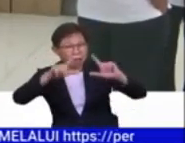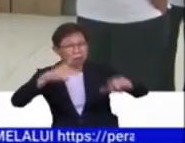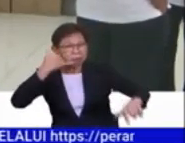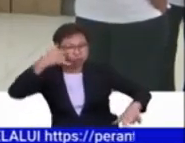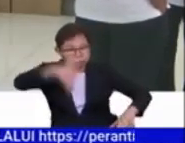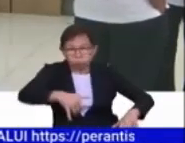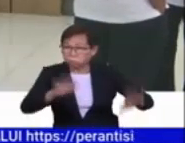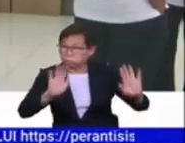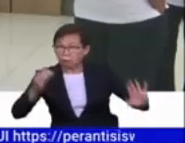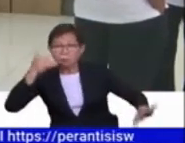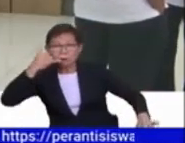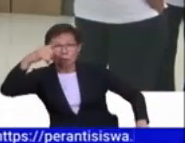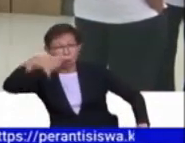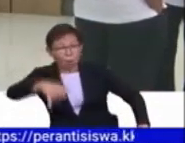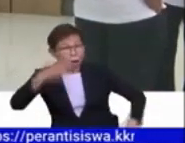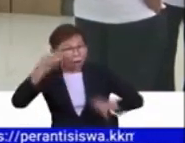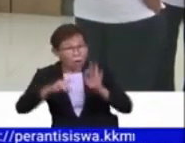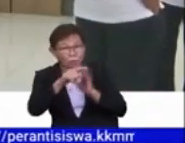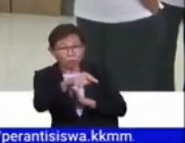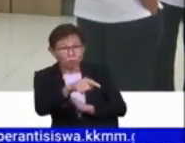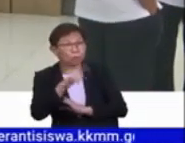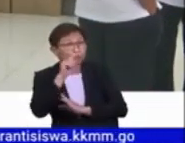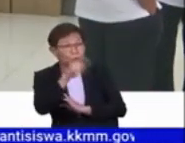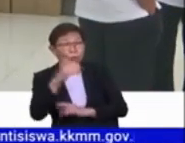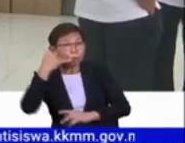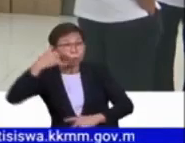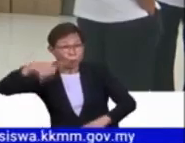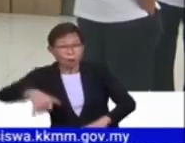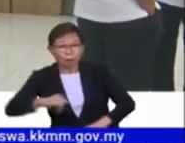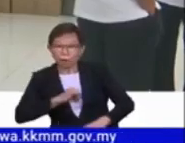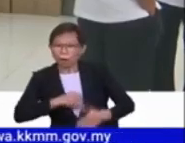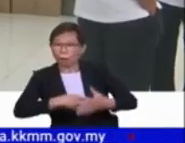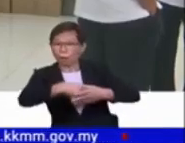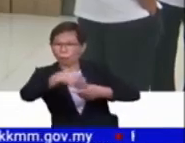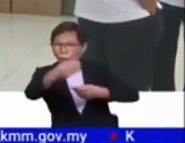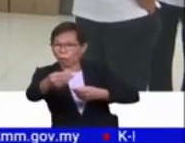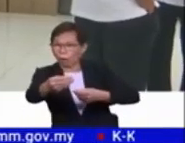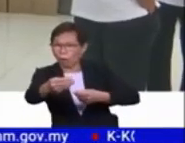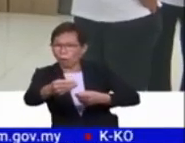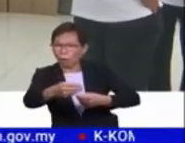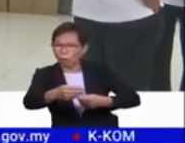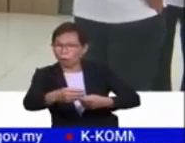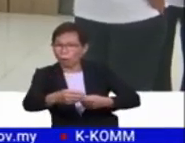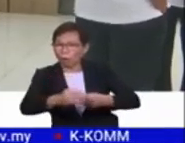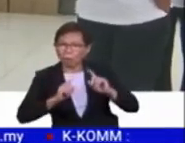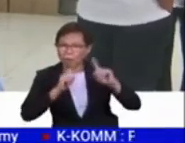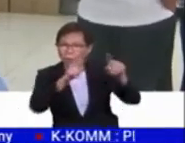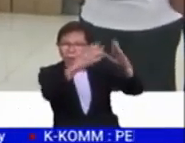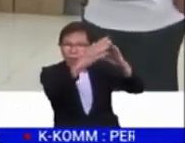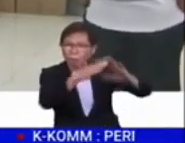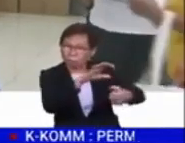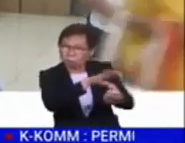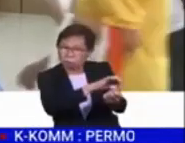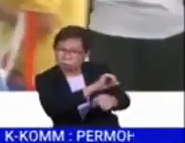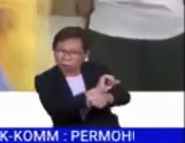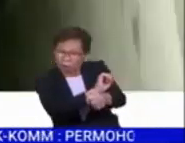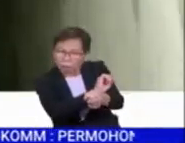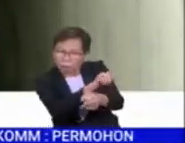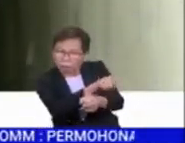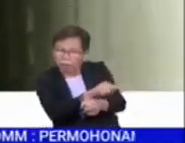awak letak telefon, saya akan keluarkan dan saya akan pergi rumah awak, takut awak. Itu